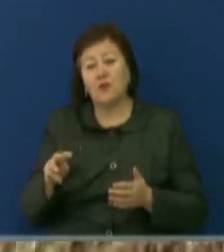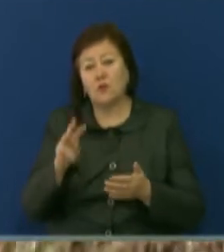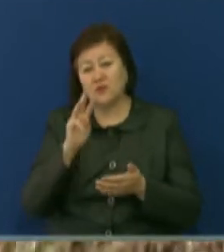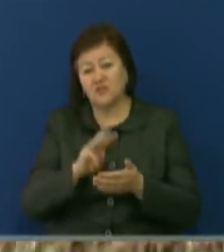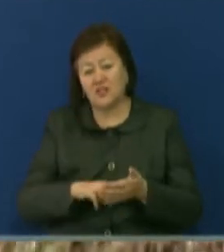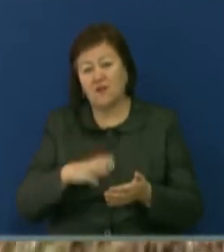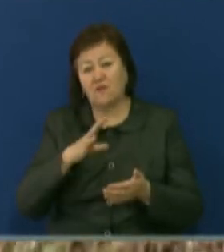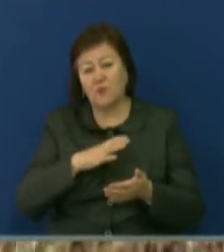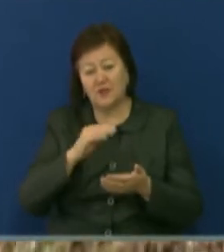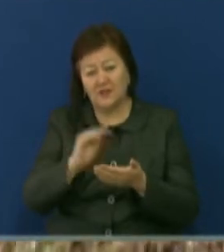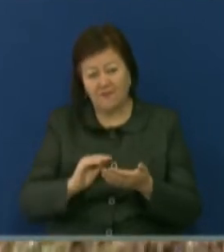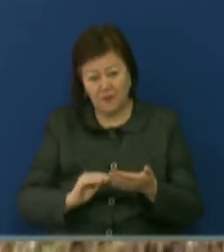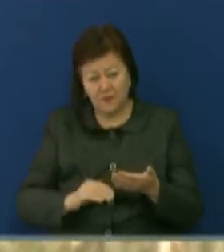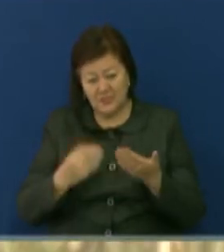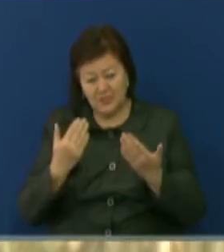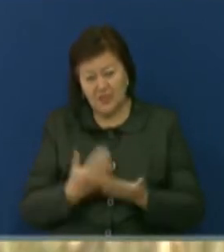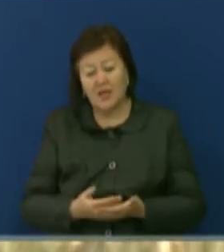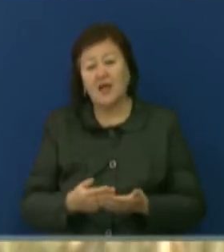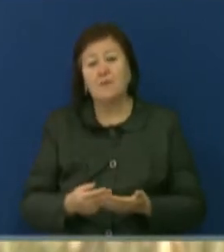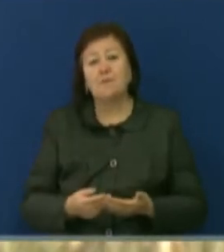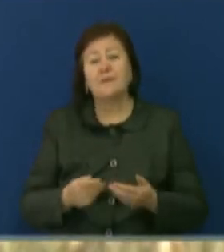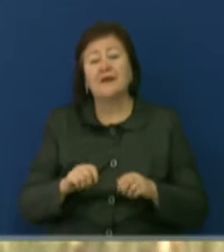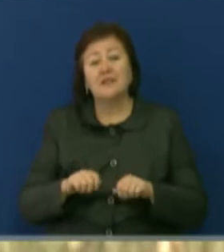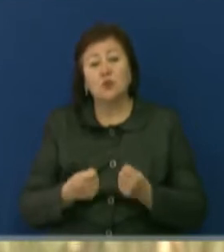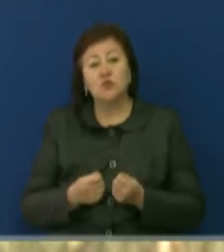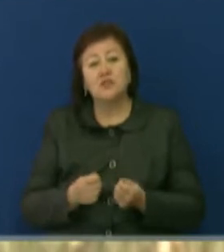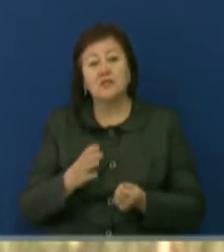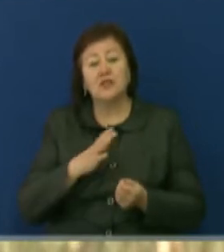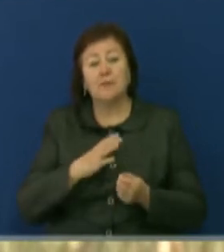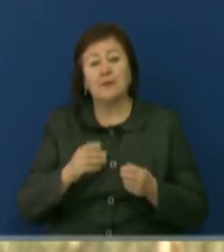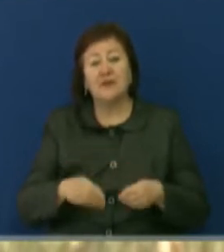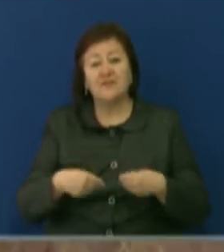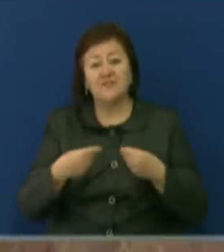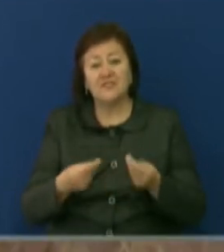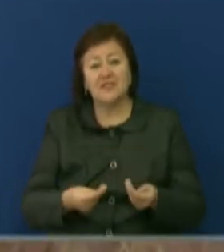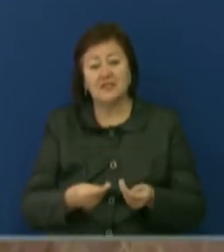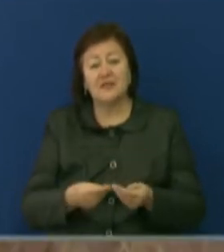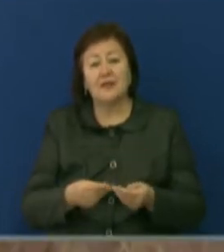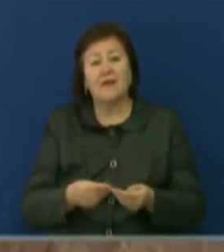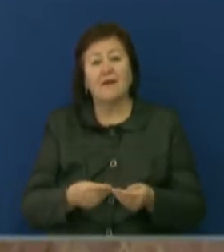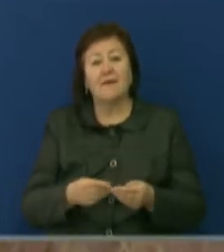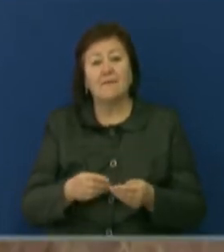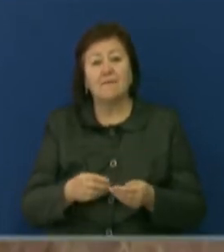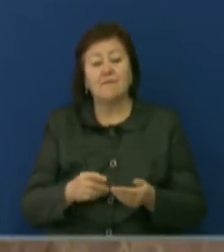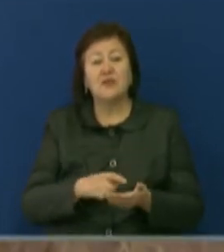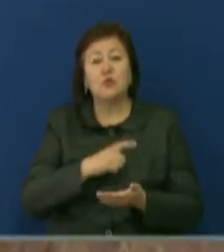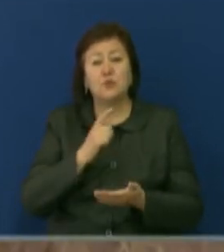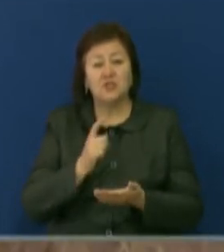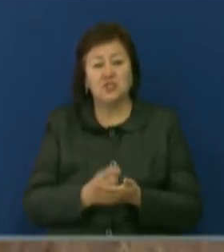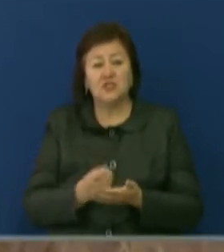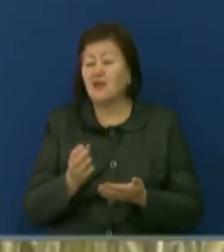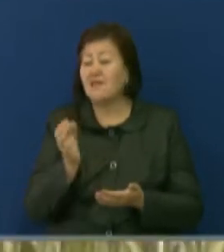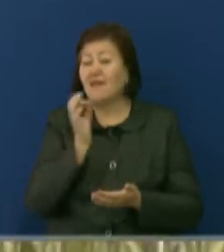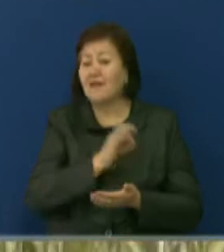салынды. Әкімшілік шаралар мен тәртіп бұзушыларға нұсқаулық беруден басқа мемлекеттік бақылау нәтижесінде бұзушылықтар анықталса, пайдаланылмаған